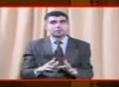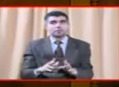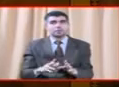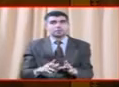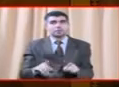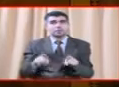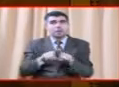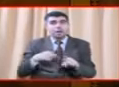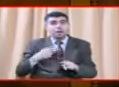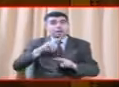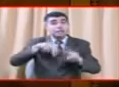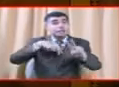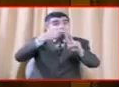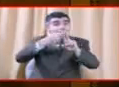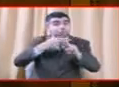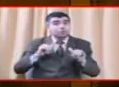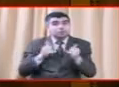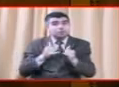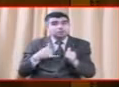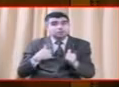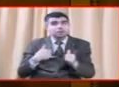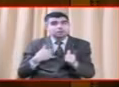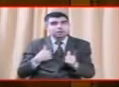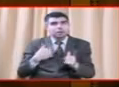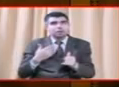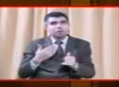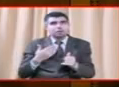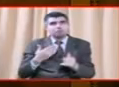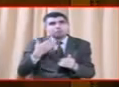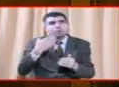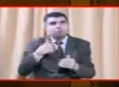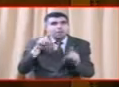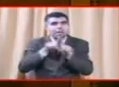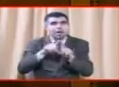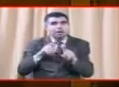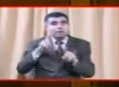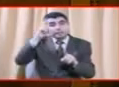كنا نأمل أن يكون في مستوى الحدث وخطورة الحدث،